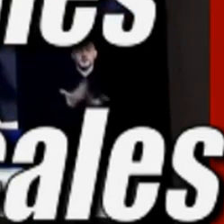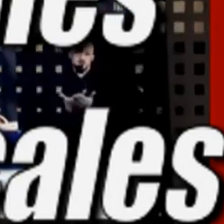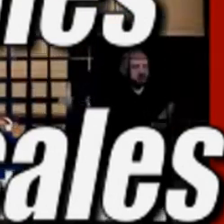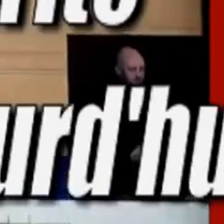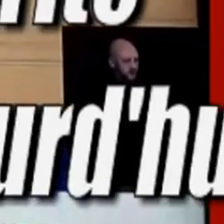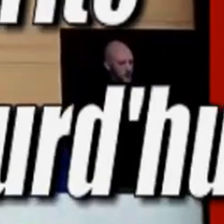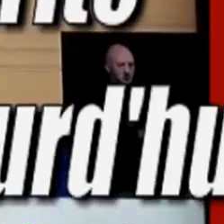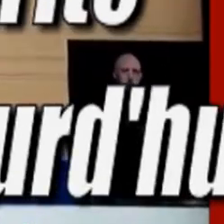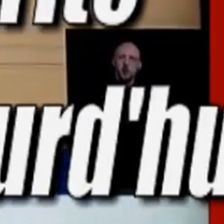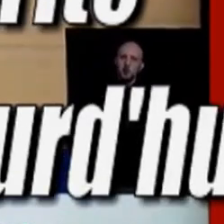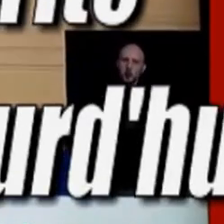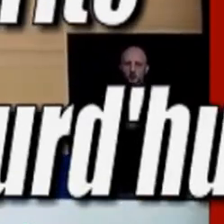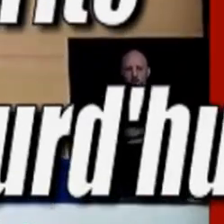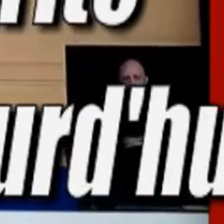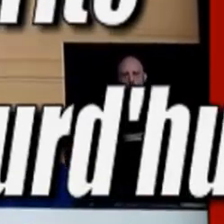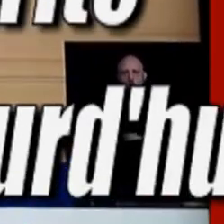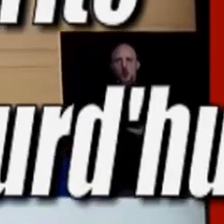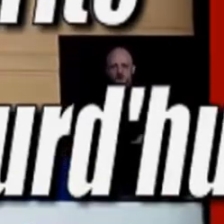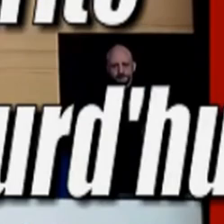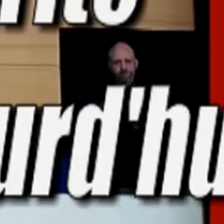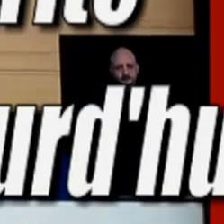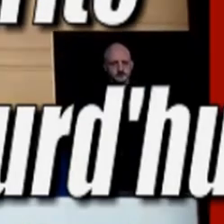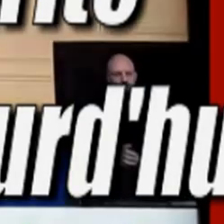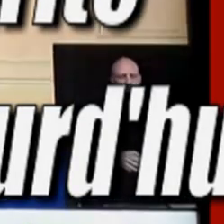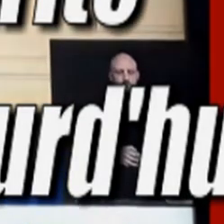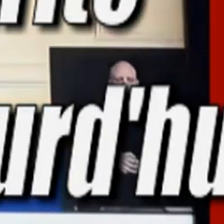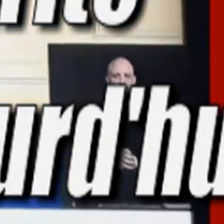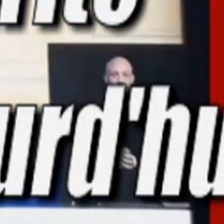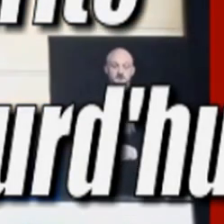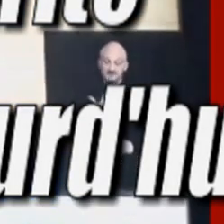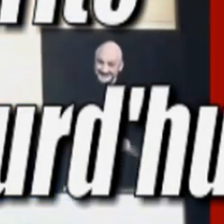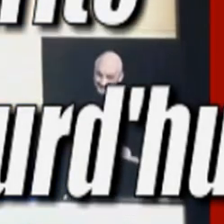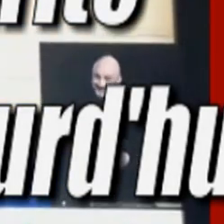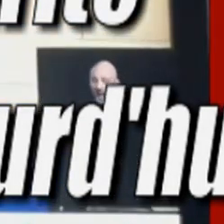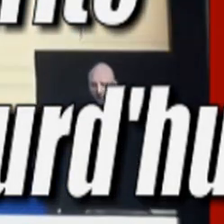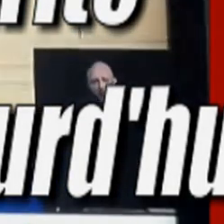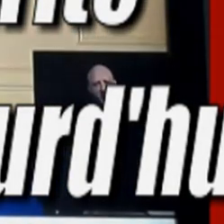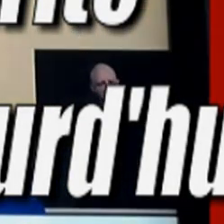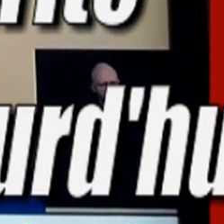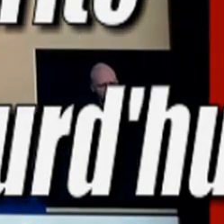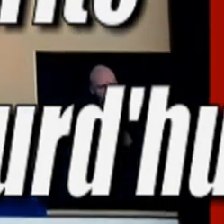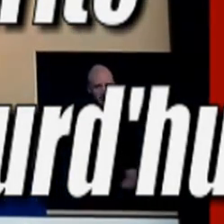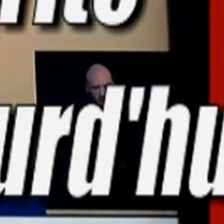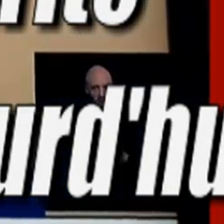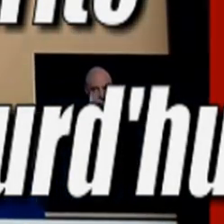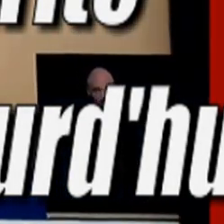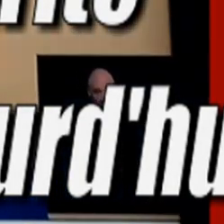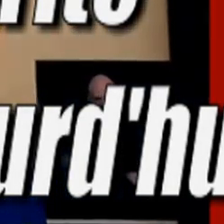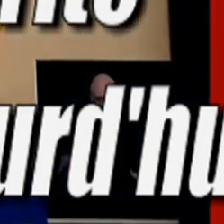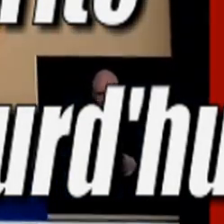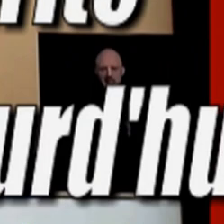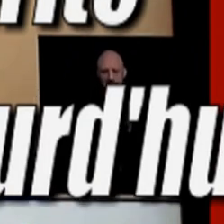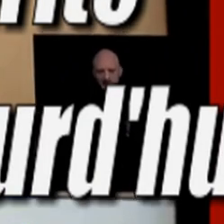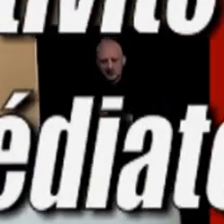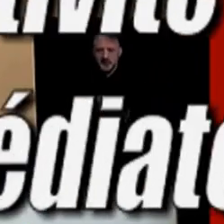aussi très clairement. Ça, c'est les objectifs de moyens. Mais l'objectif de résultat, je l'ai assigné très clairement. Moi, je ne veux plus le départ d'ici